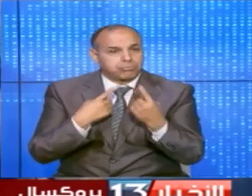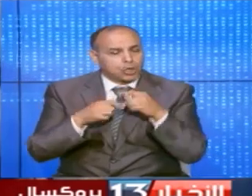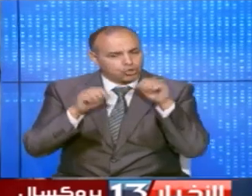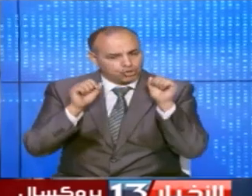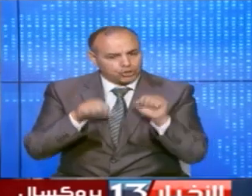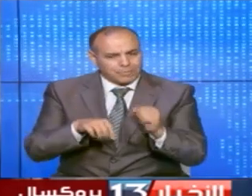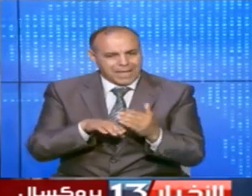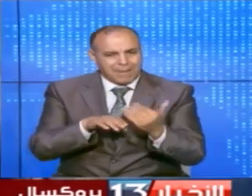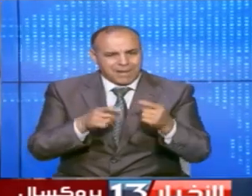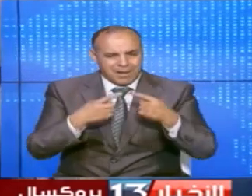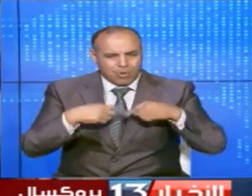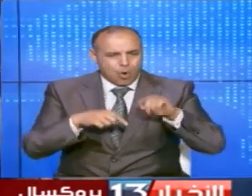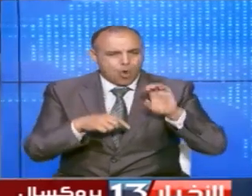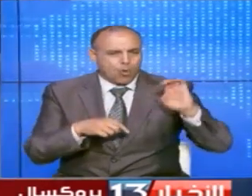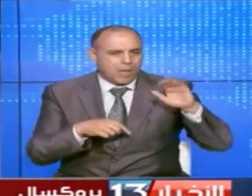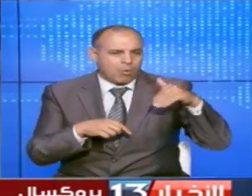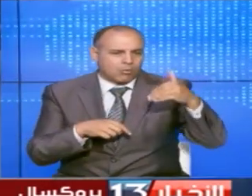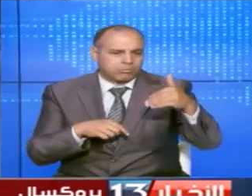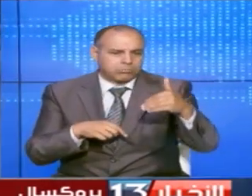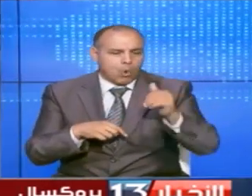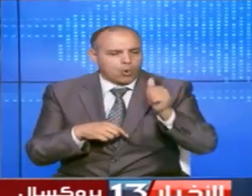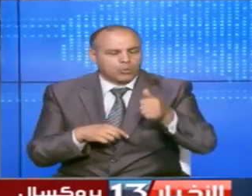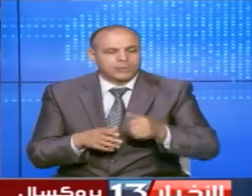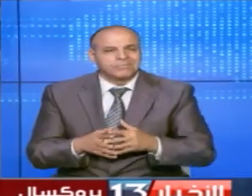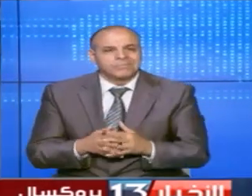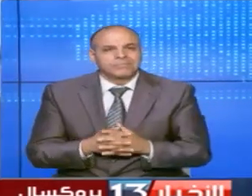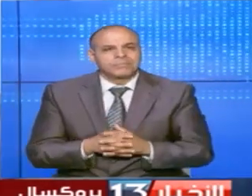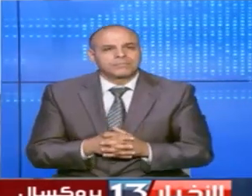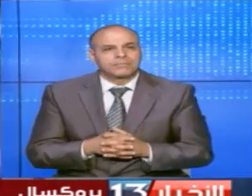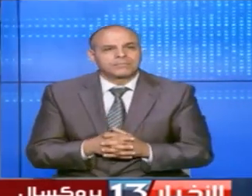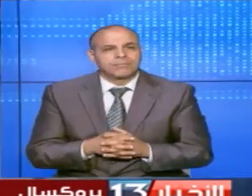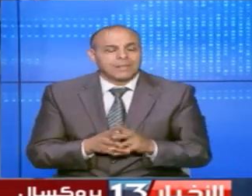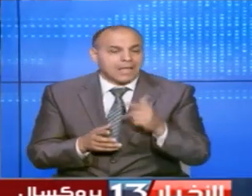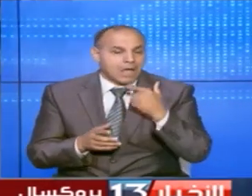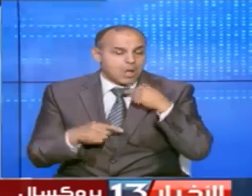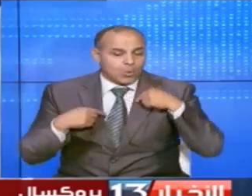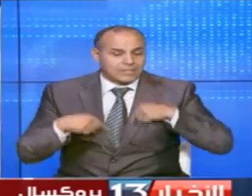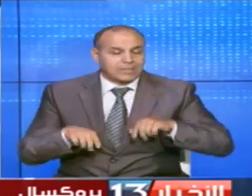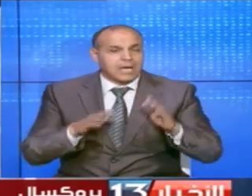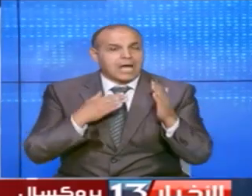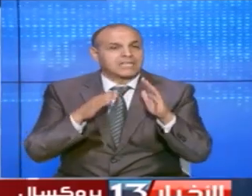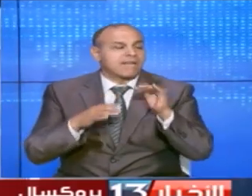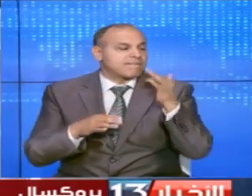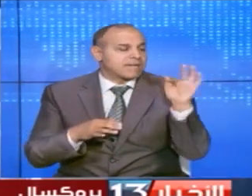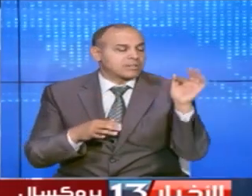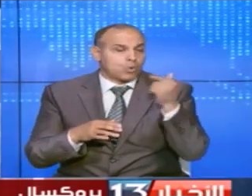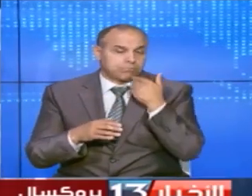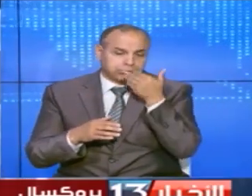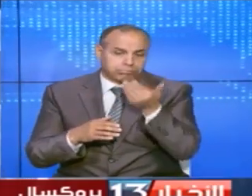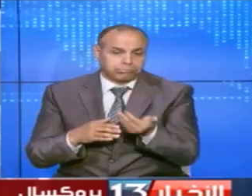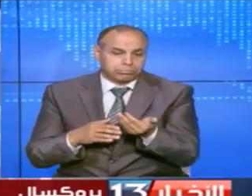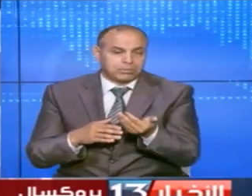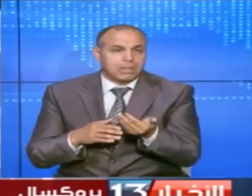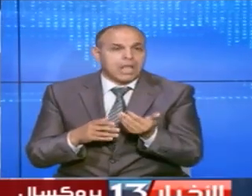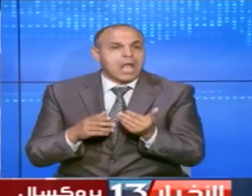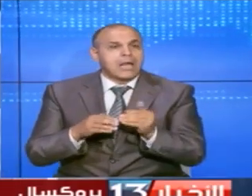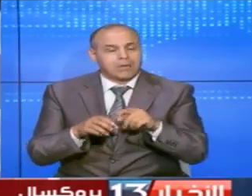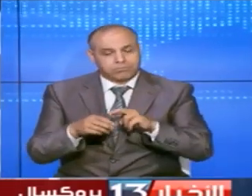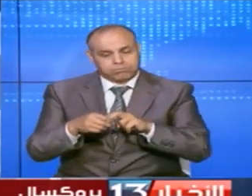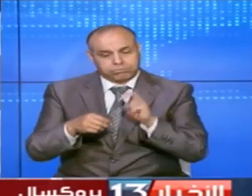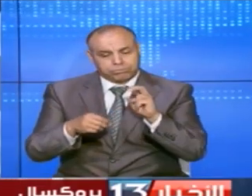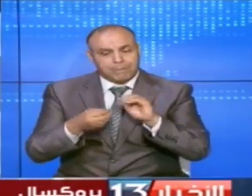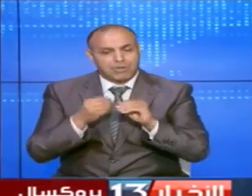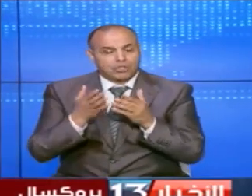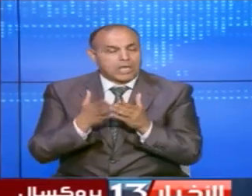قبل القمه الاوروبيه المزمع عقدها غدا وفيما اعتبر وزير الخارجيه الفرنسي جون ايف لودريان الخروج من هذا